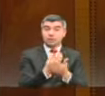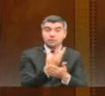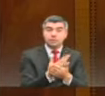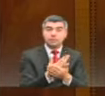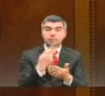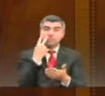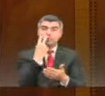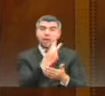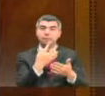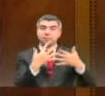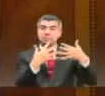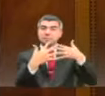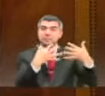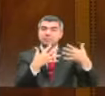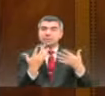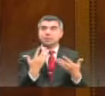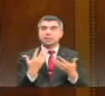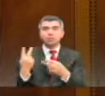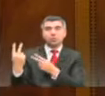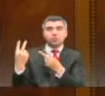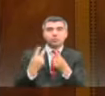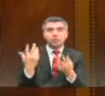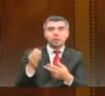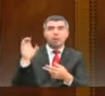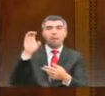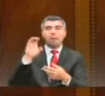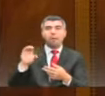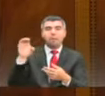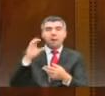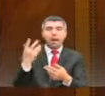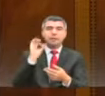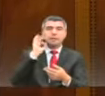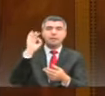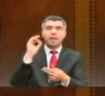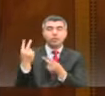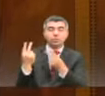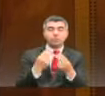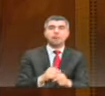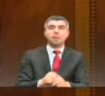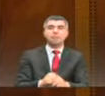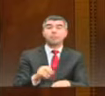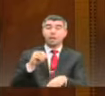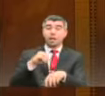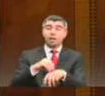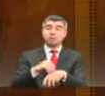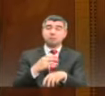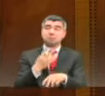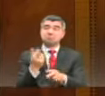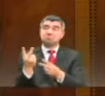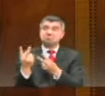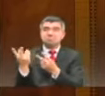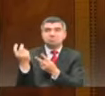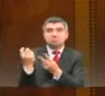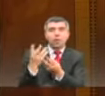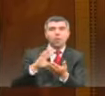تعزيز تدفقات السياح من الأسواق التقليدية الأوروبية ولكن أيضا من أسواق أخرى، تحسين